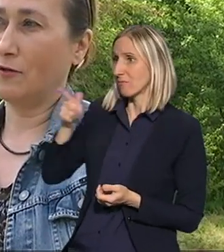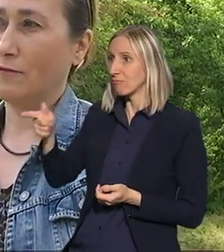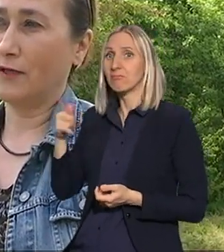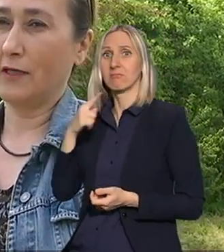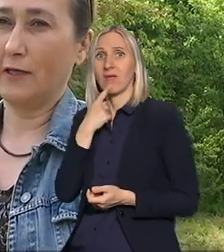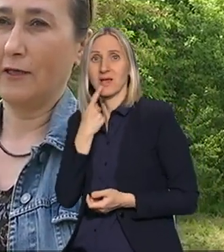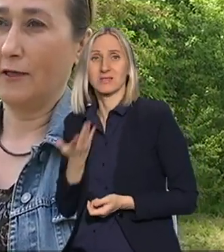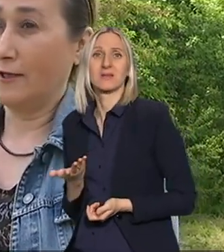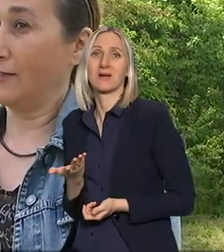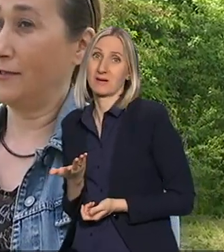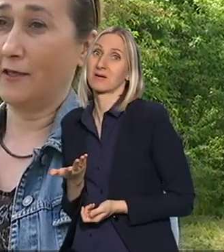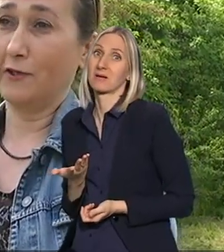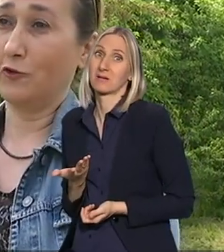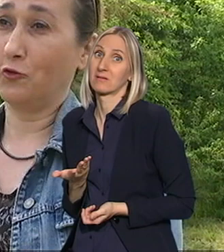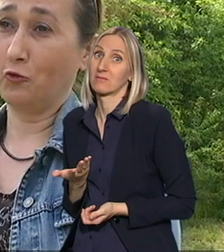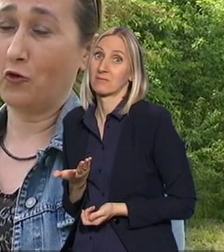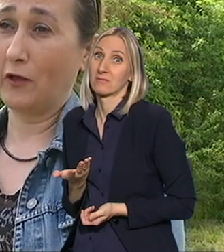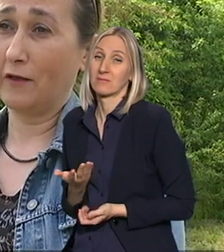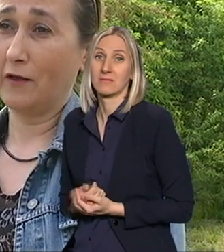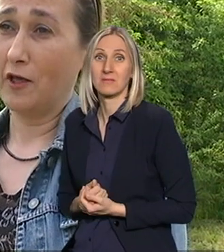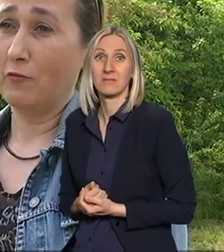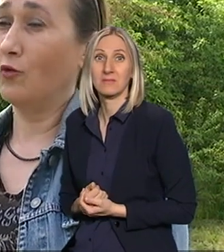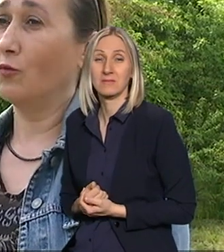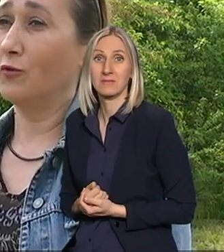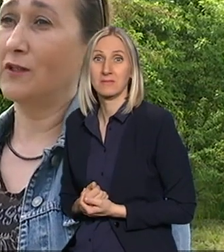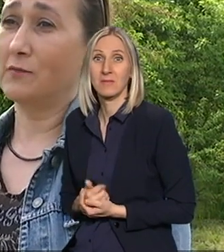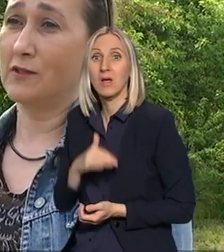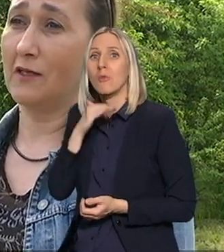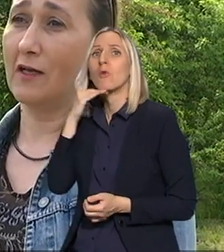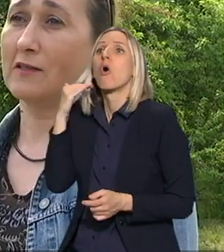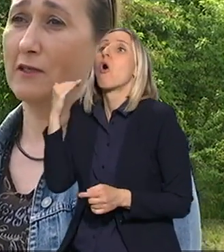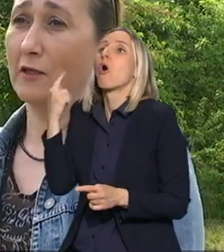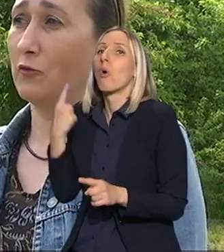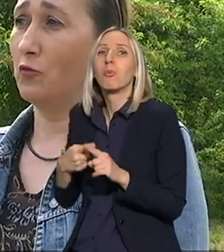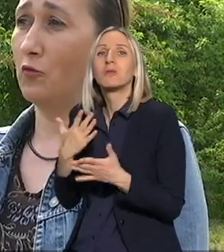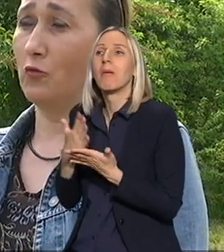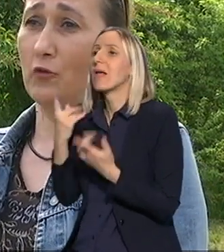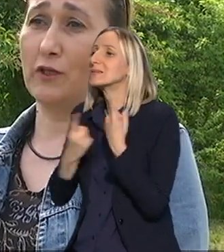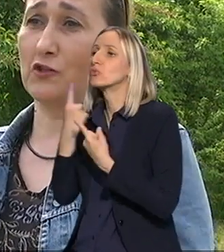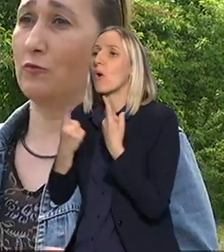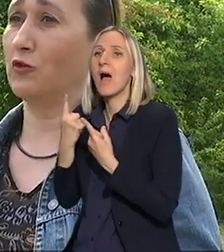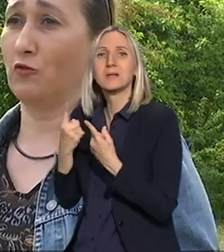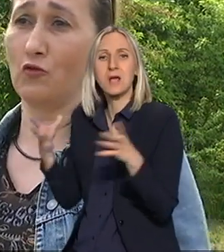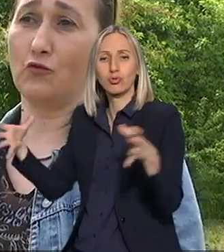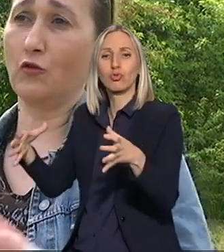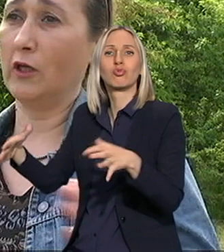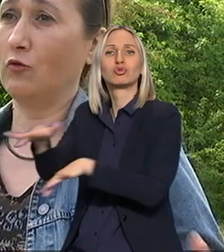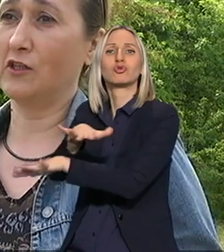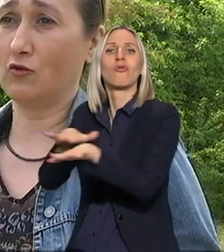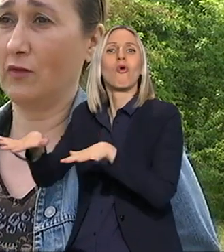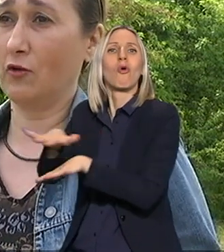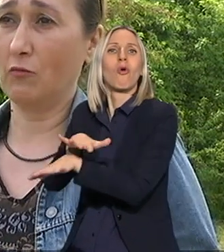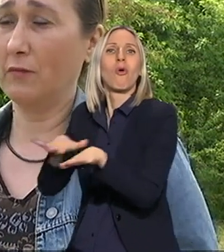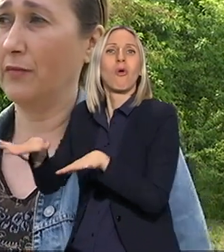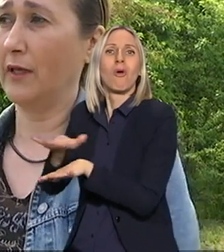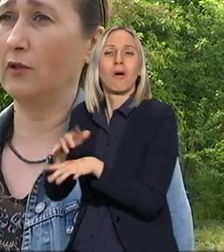lepo je znati jezik jedno drugi. Puno puta smo se nalazili u istom društvu ili u